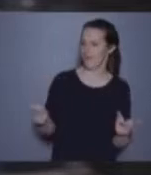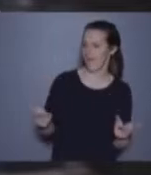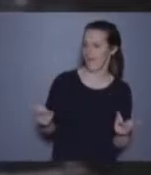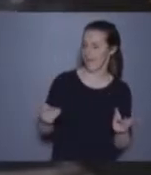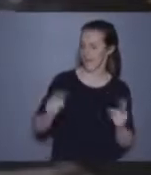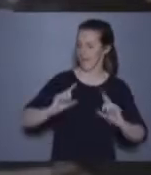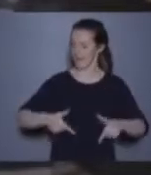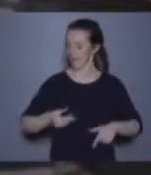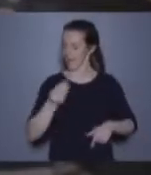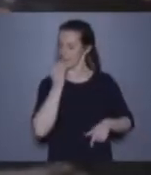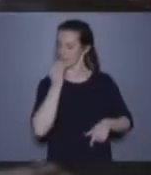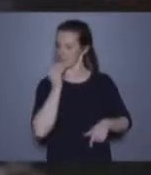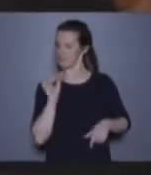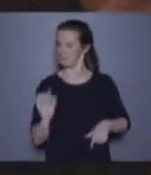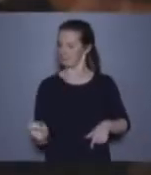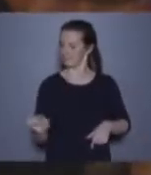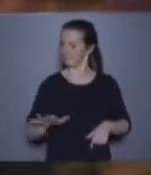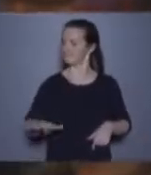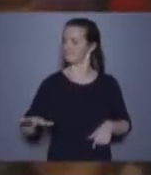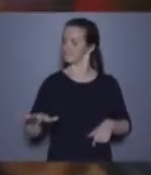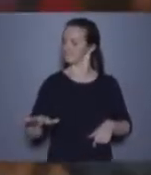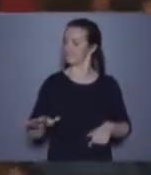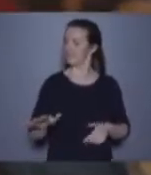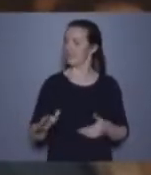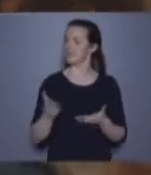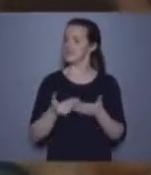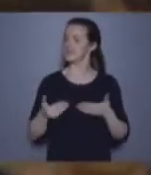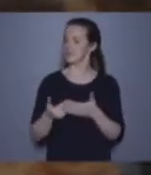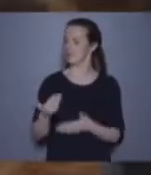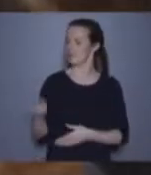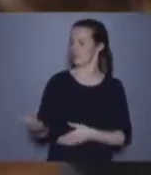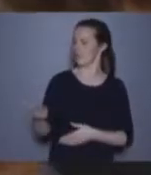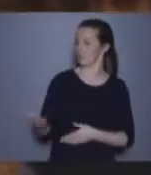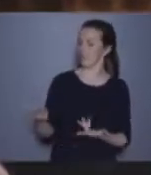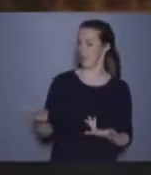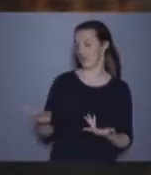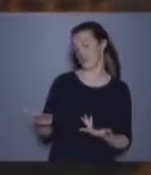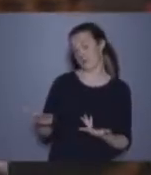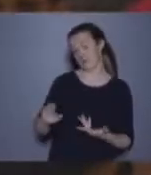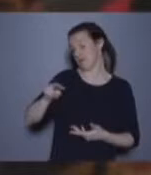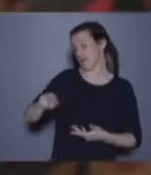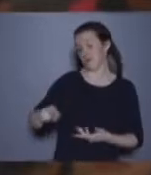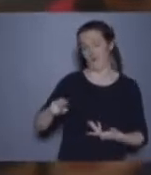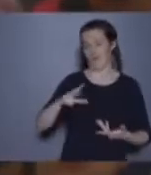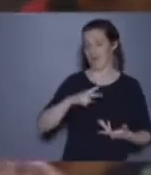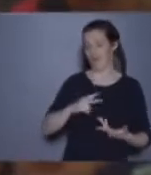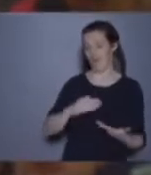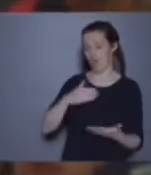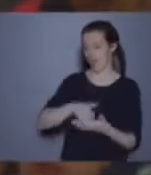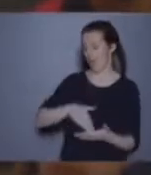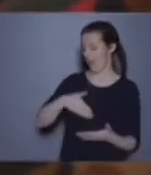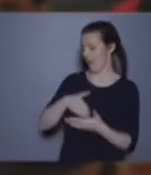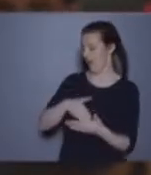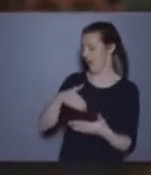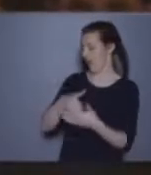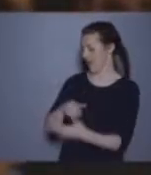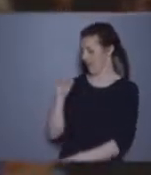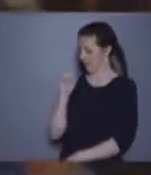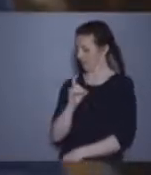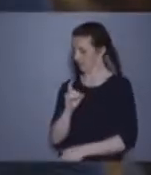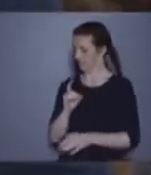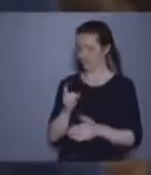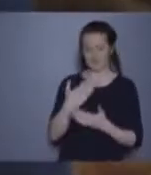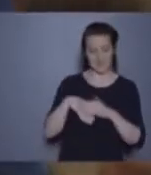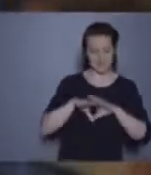Cette cantine scolaire qui, dans les circonstances présentes, compte tenu des difficultés que l'on peut observer, non seulement dans